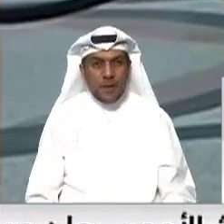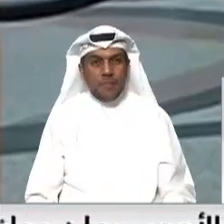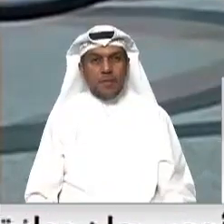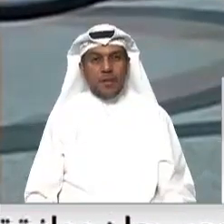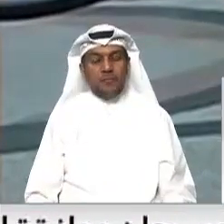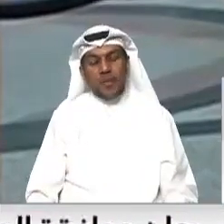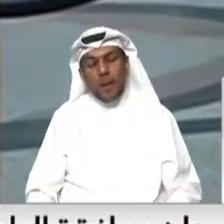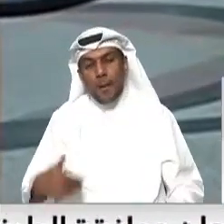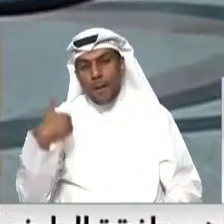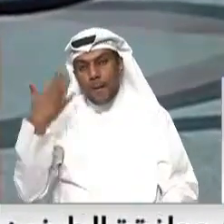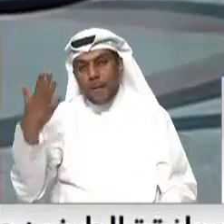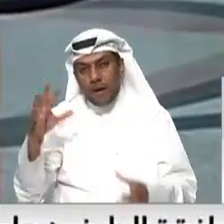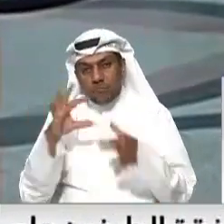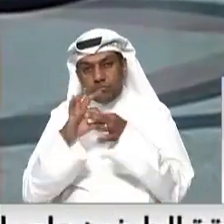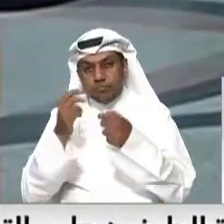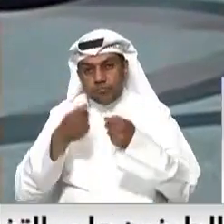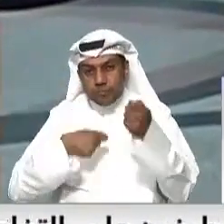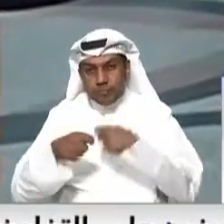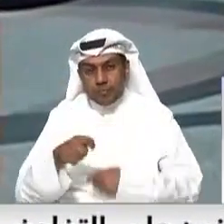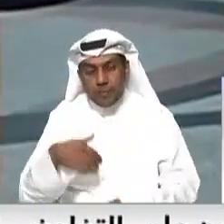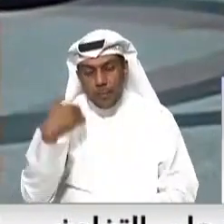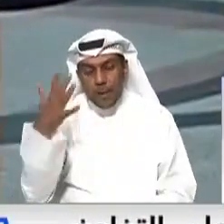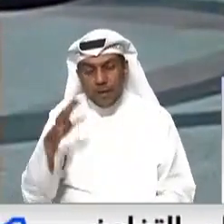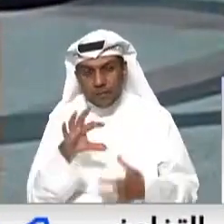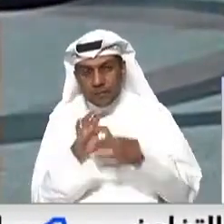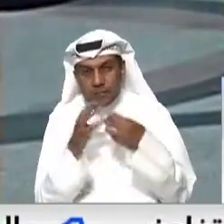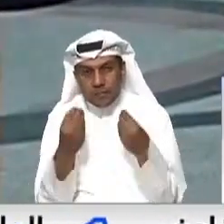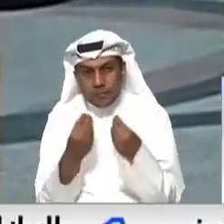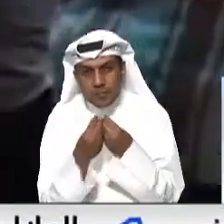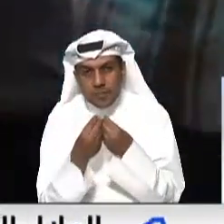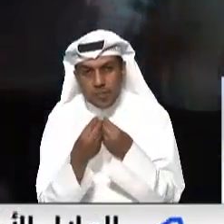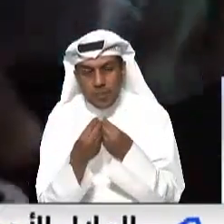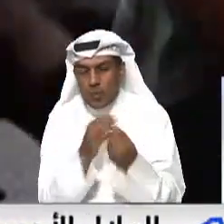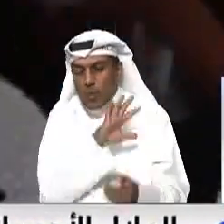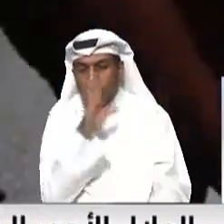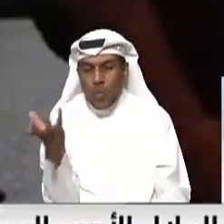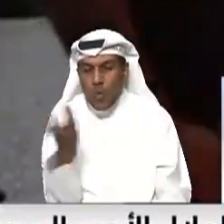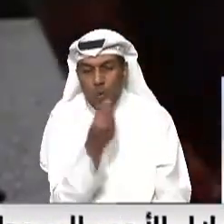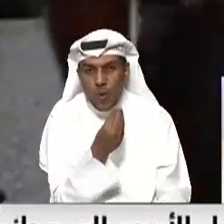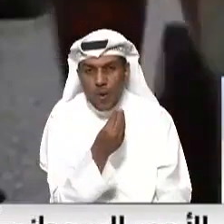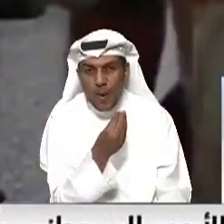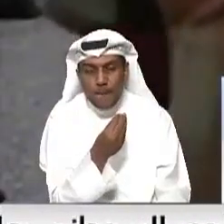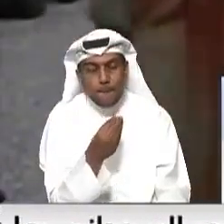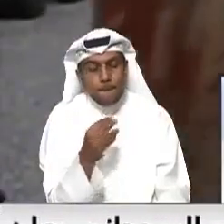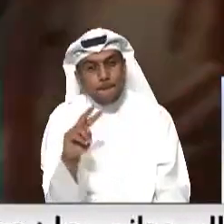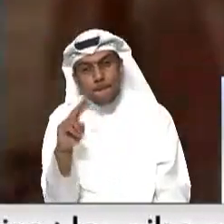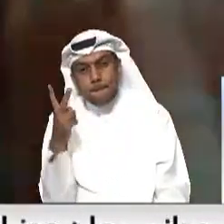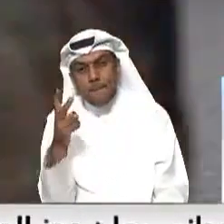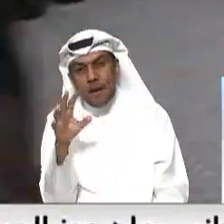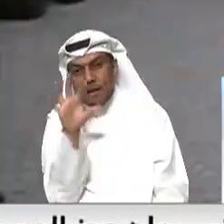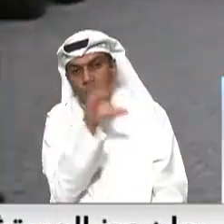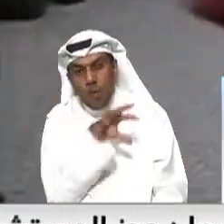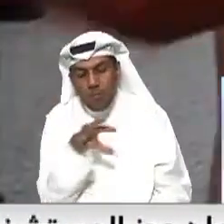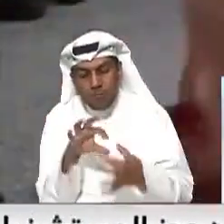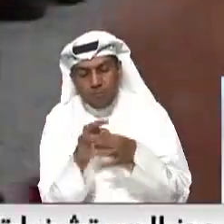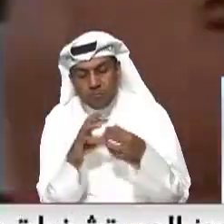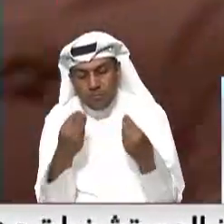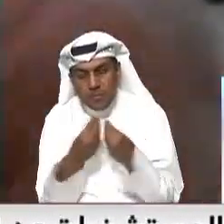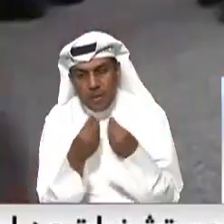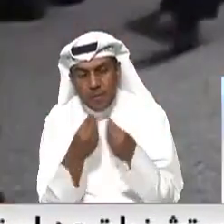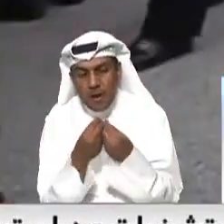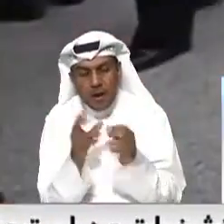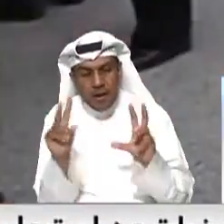الفارقه بينما يملكه القطاع المصرفي من اصول بالعملات الاجنبيه والالتزامات بالعملات